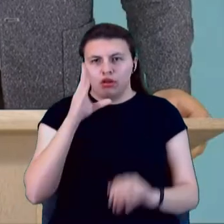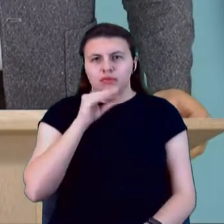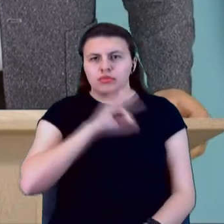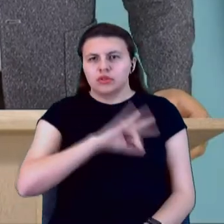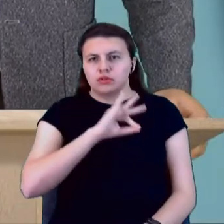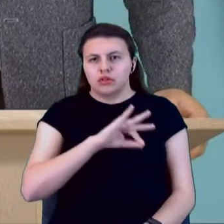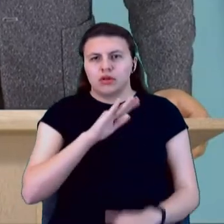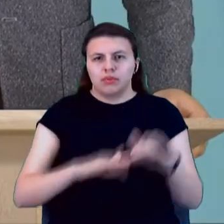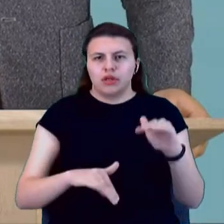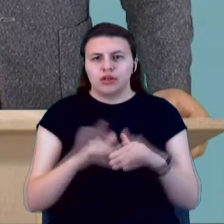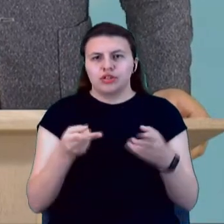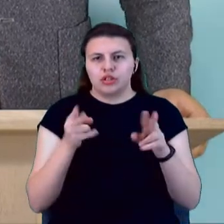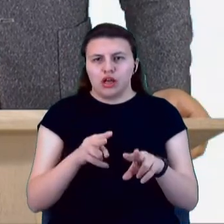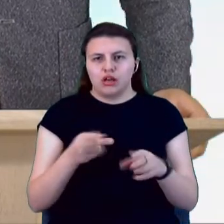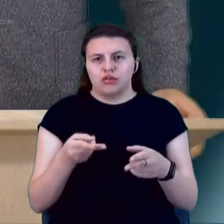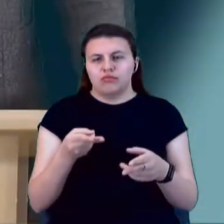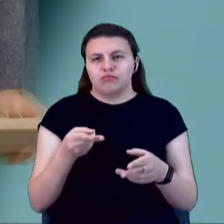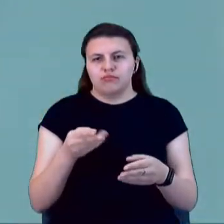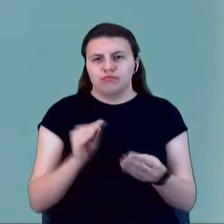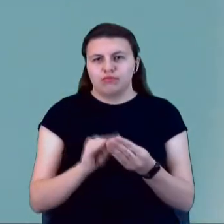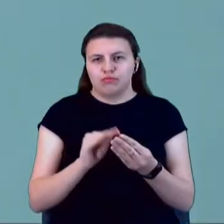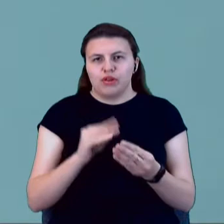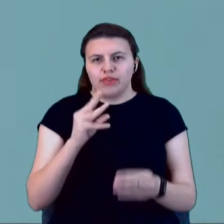все-таки залишилось теорией?